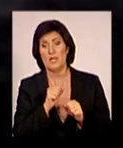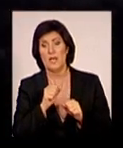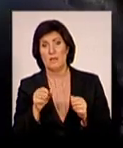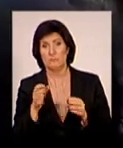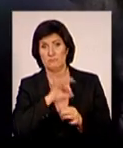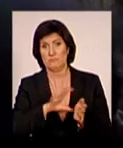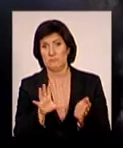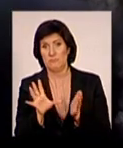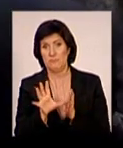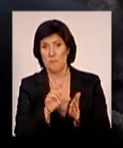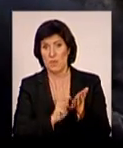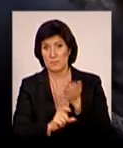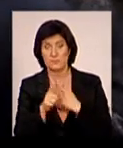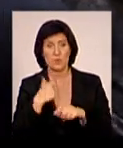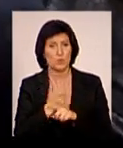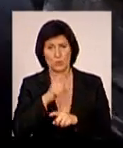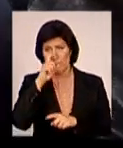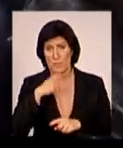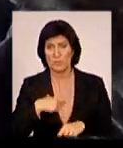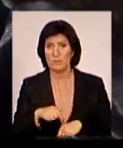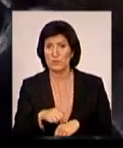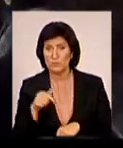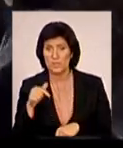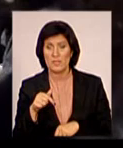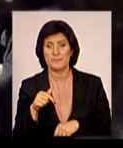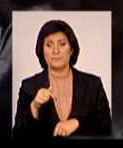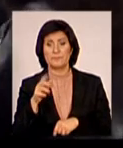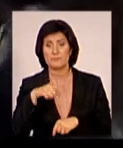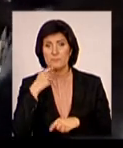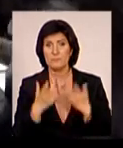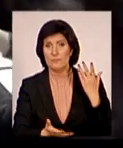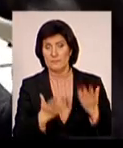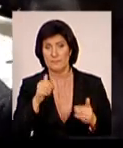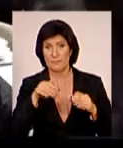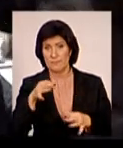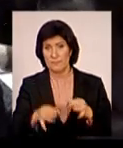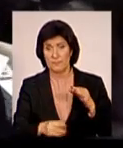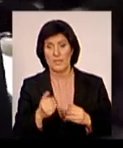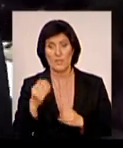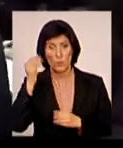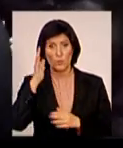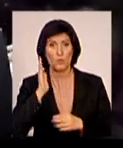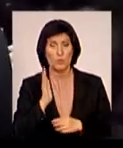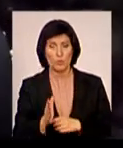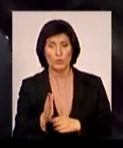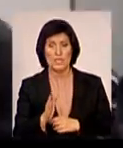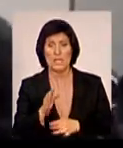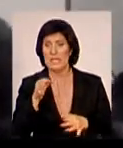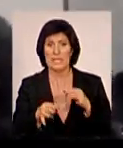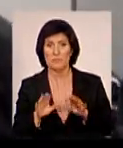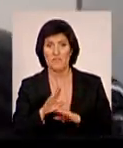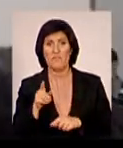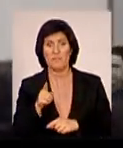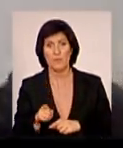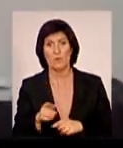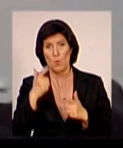браслета. Сам Дронов заявив, що дуже погано себе почуває і навіть сказав, що якщо рішення суду, на його думку, буде несправедливим,